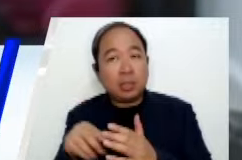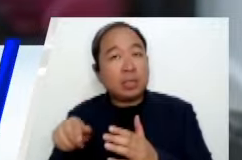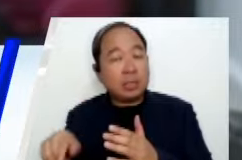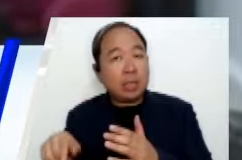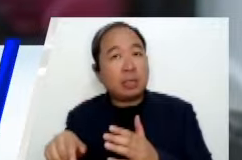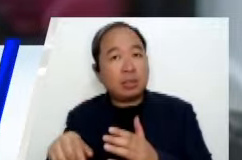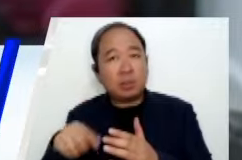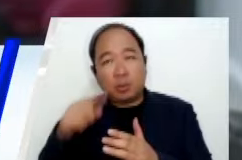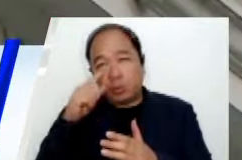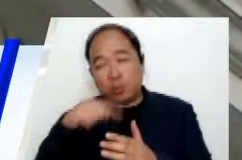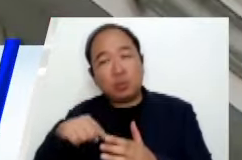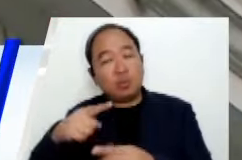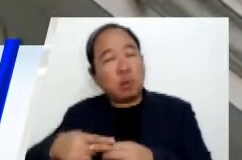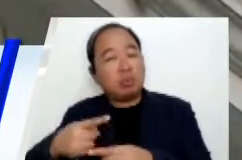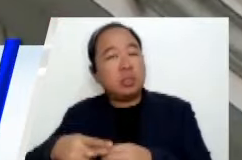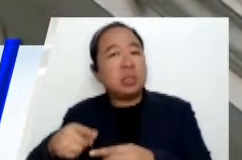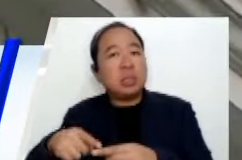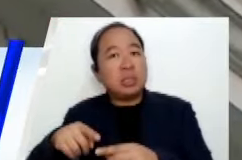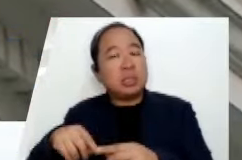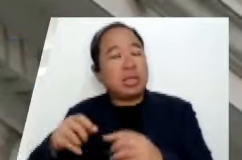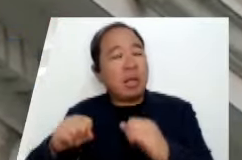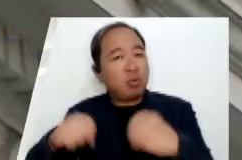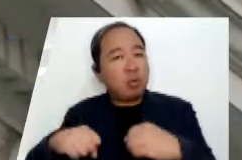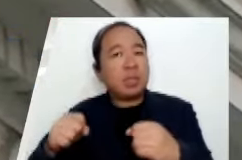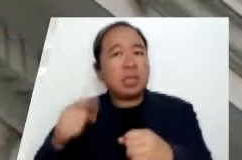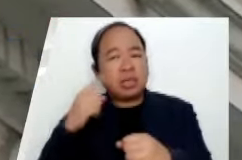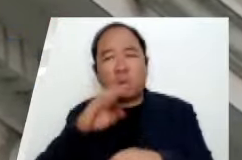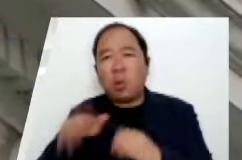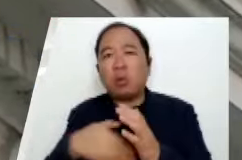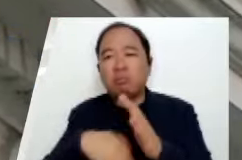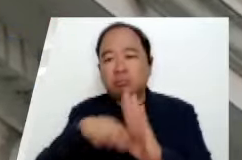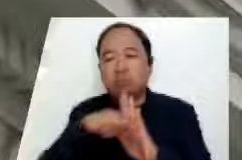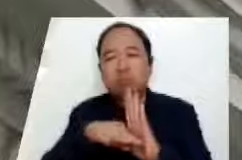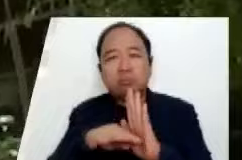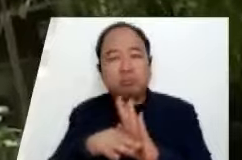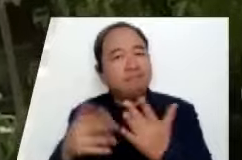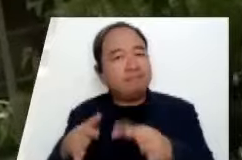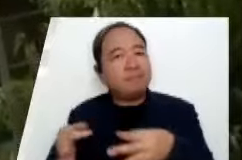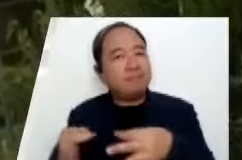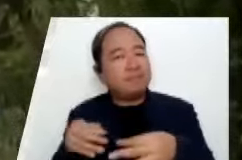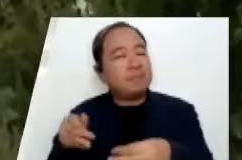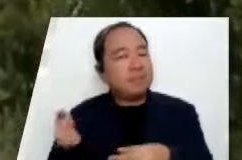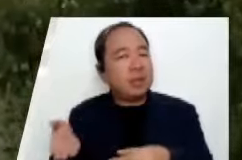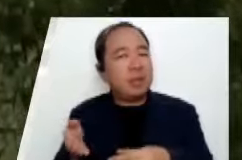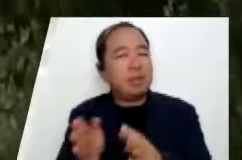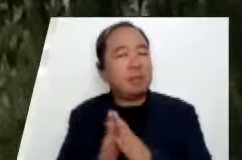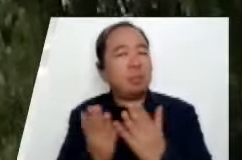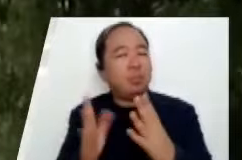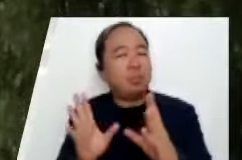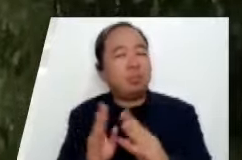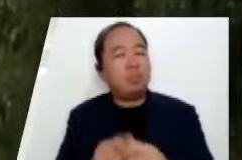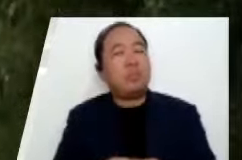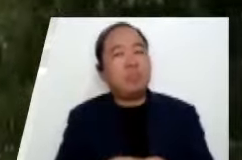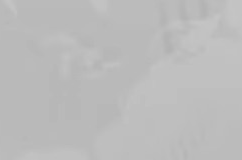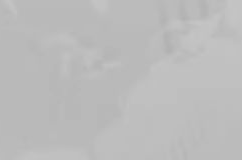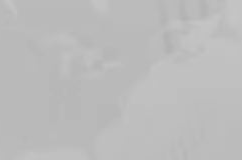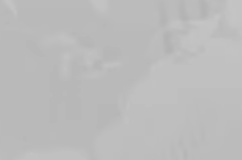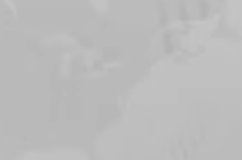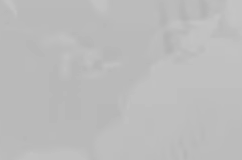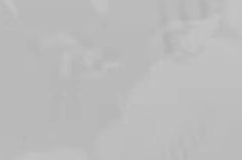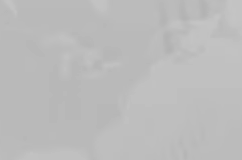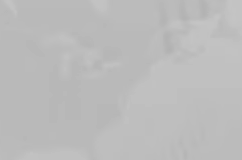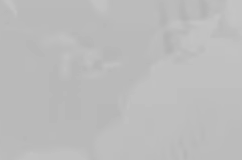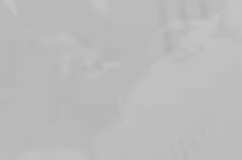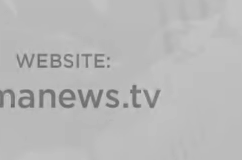already indicated there to begin with. Para sa GMA Integrated News, Sandra Aguinaldo, nakatutok 24 oras.